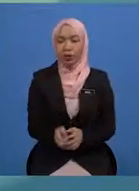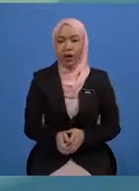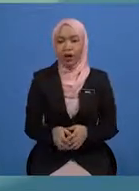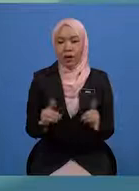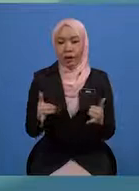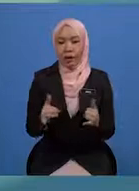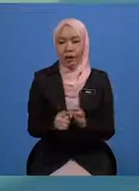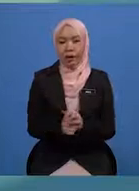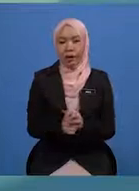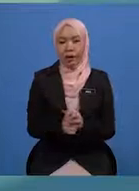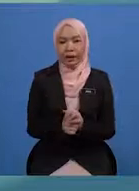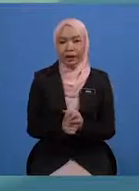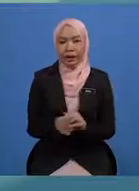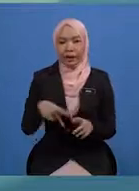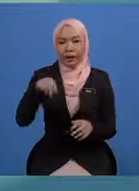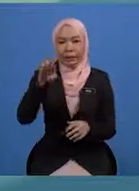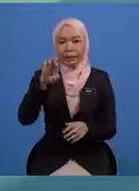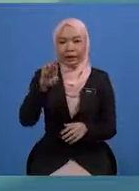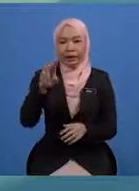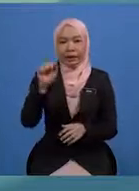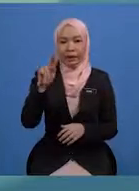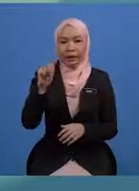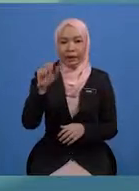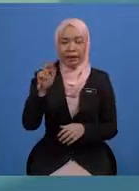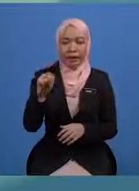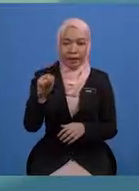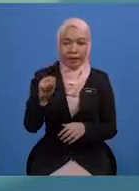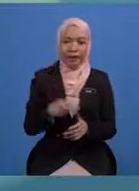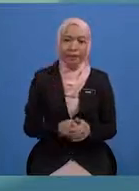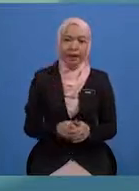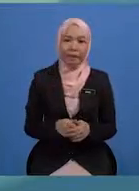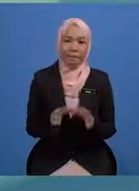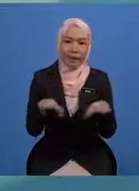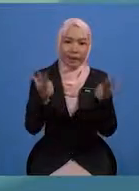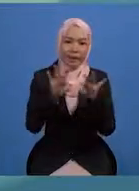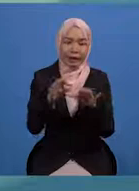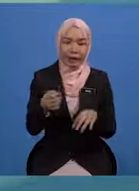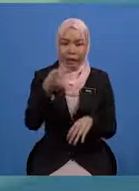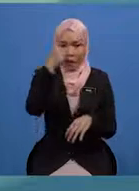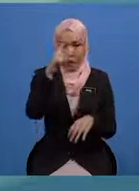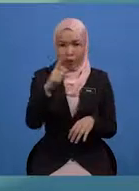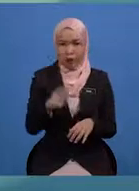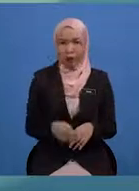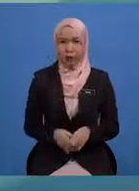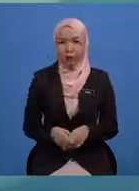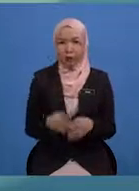dalam memastikan wujudnya kesan 3 dimensi di dalam karya.